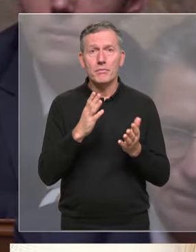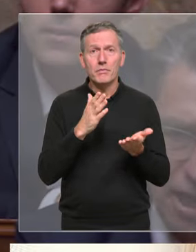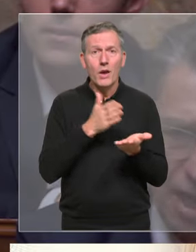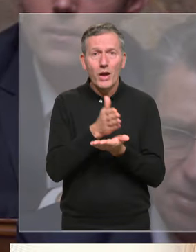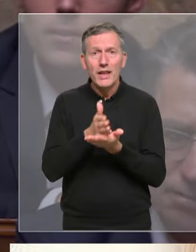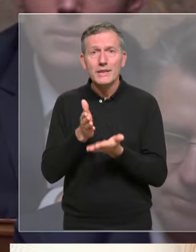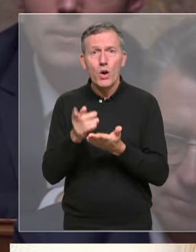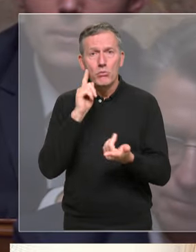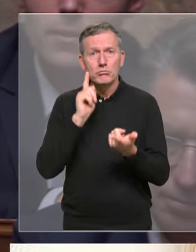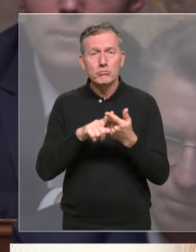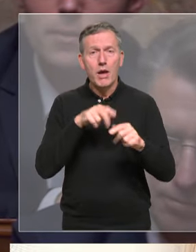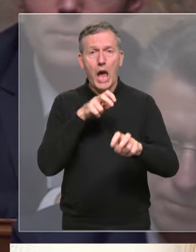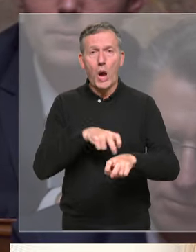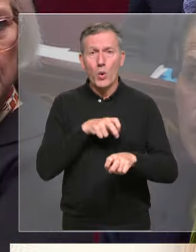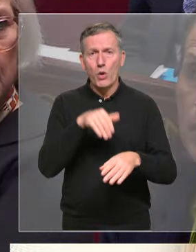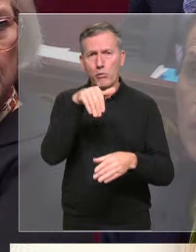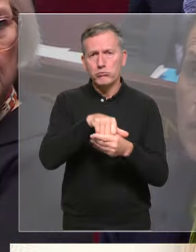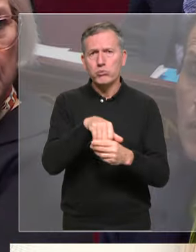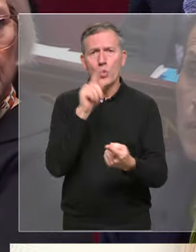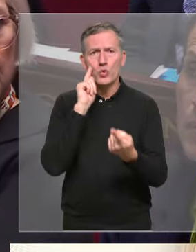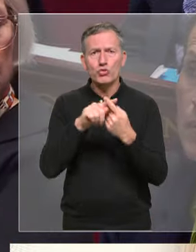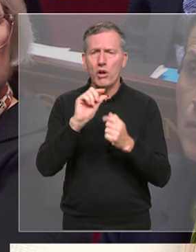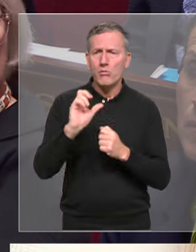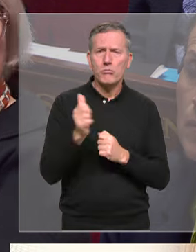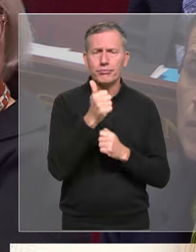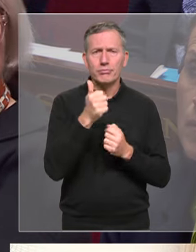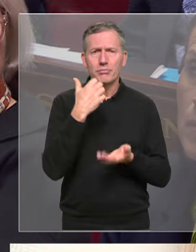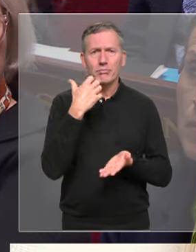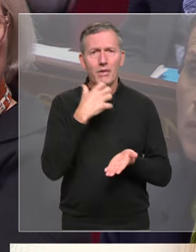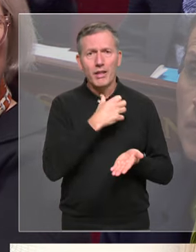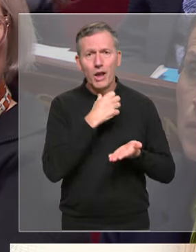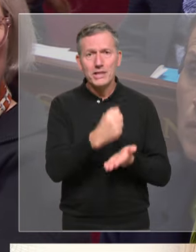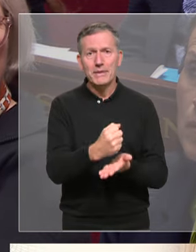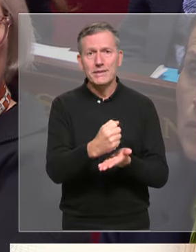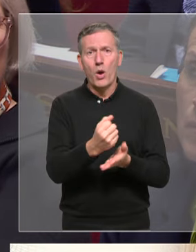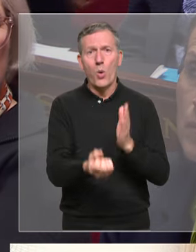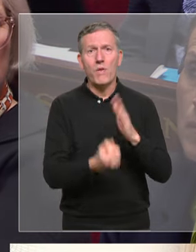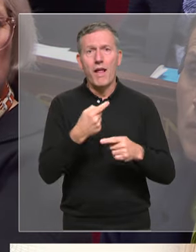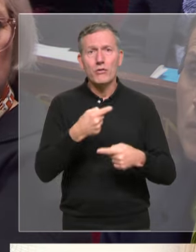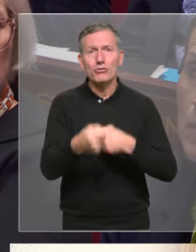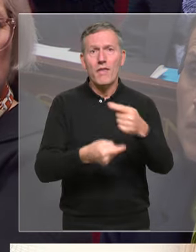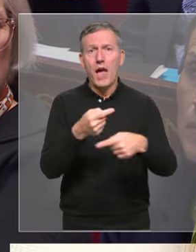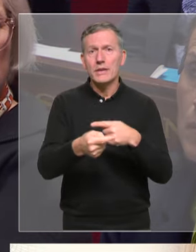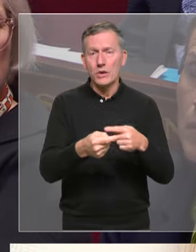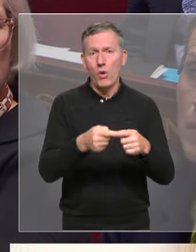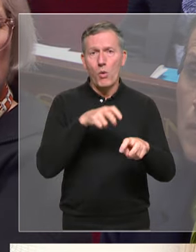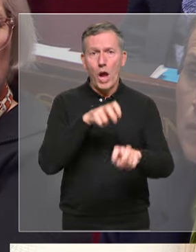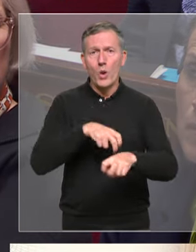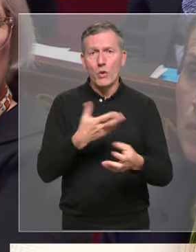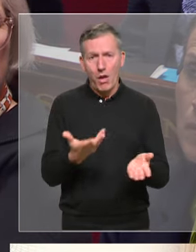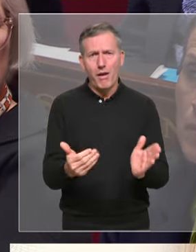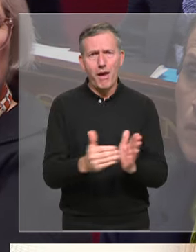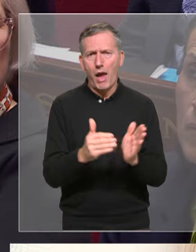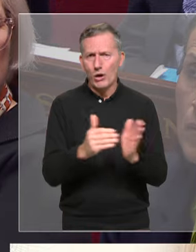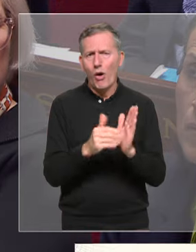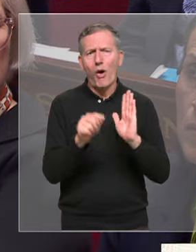agricole abordera la question essentielle de la transmission et du renouvellement des générations. Et nous aurons là encore, et vous le savez,